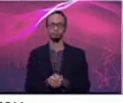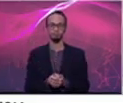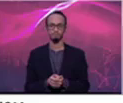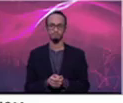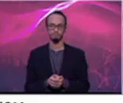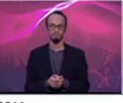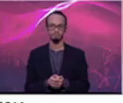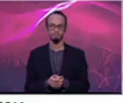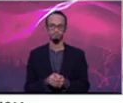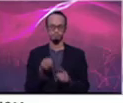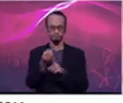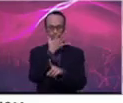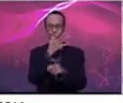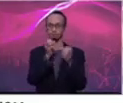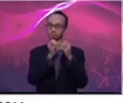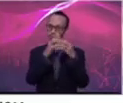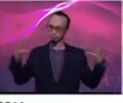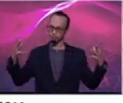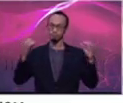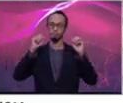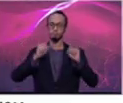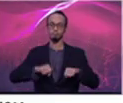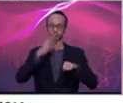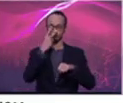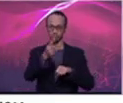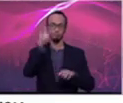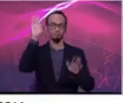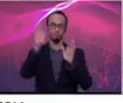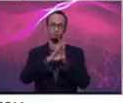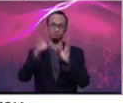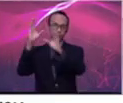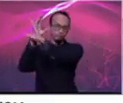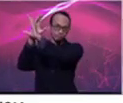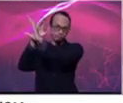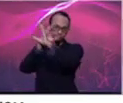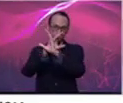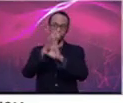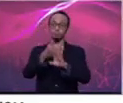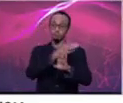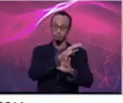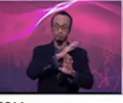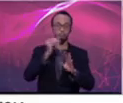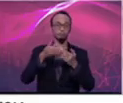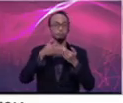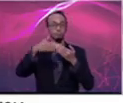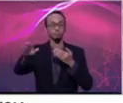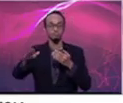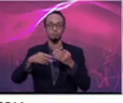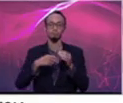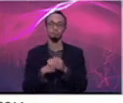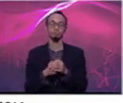pendek kesan kemusnahan itu dapat dilihat menerusi paparan satelit keadaan sebelum dan selepas yang dikeluarkan